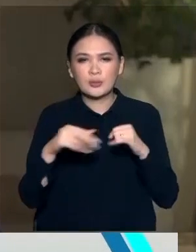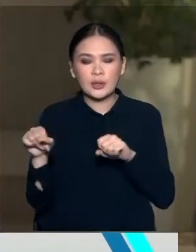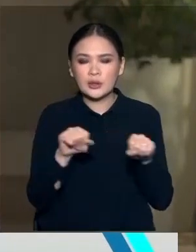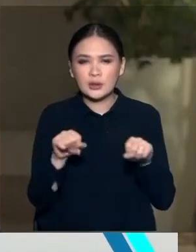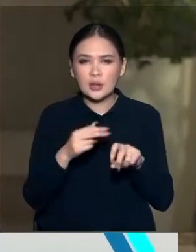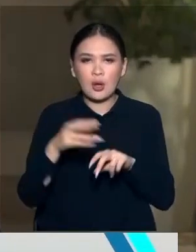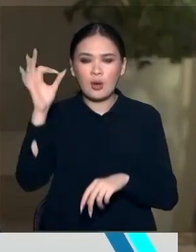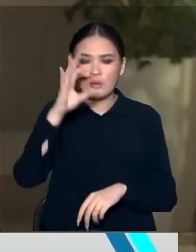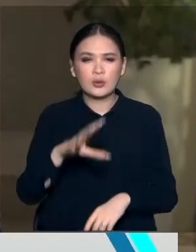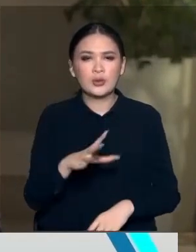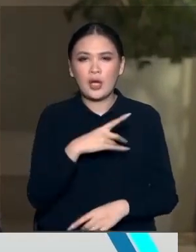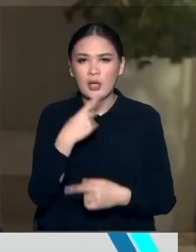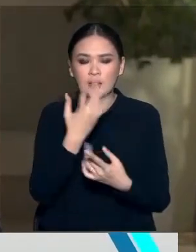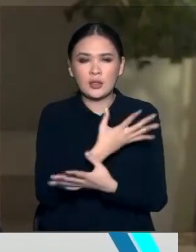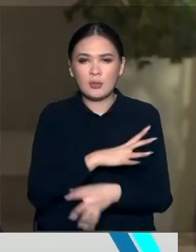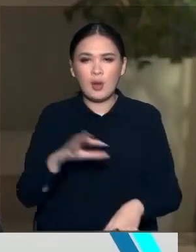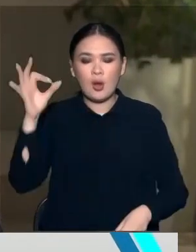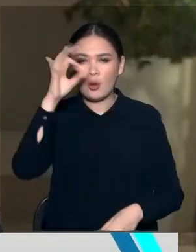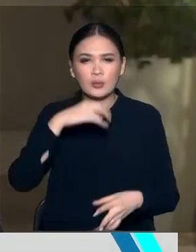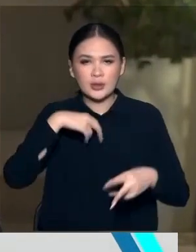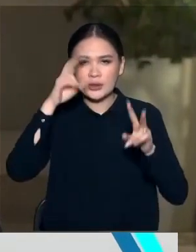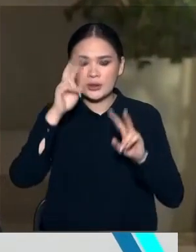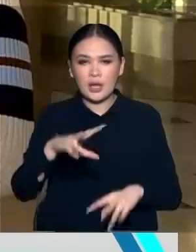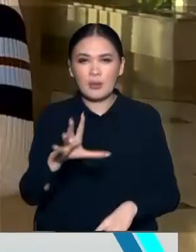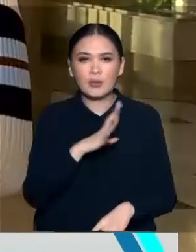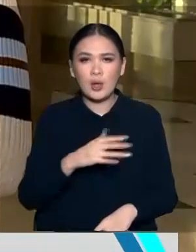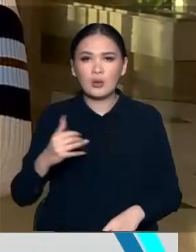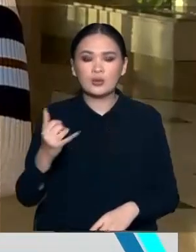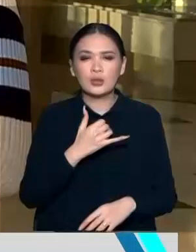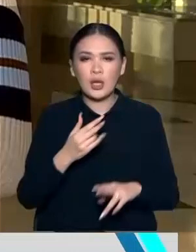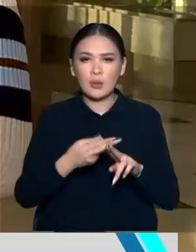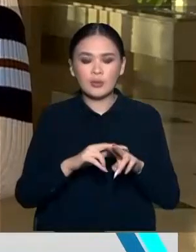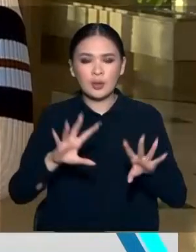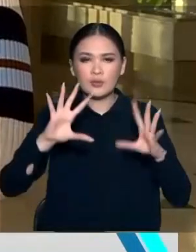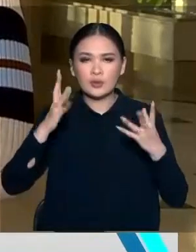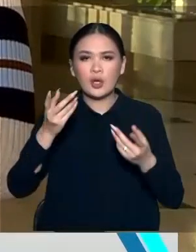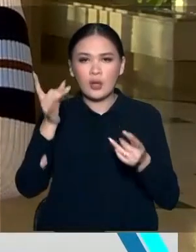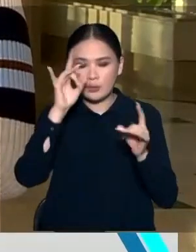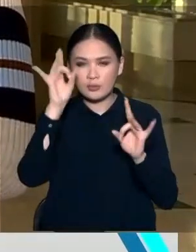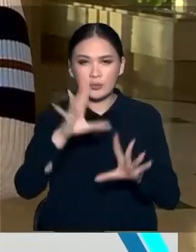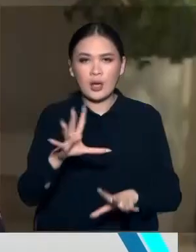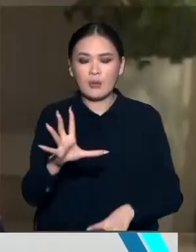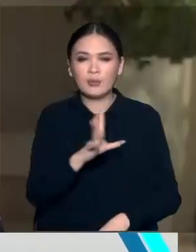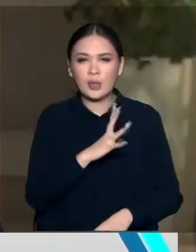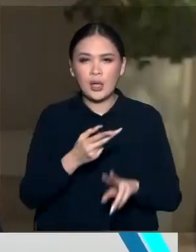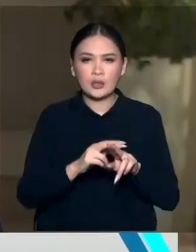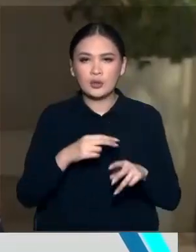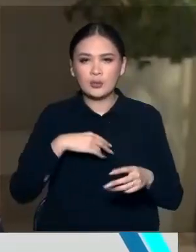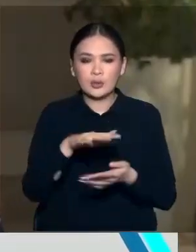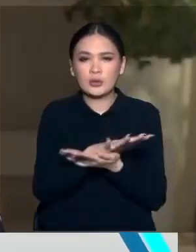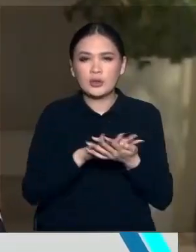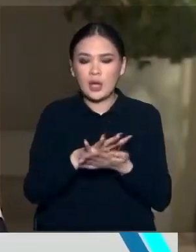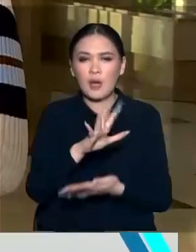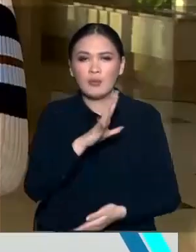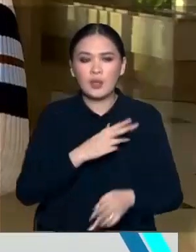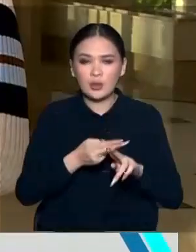мүмкін деген? Жоқ, біз мүлдем ол туралы білген жоқпыз. Бізге аяқ астынан болған тілсіз жау болғандай болды. Біз мүлде хабарсыз болдық